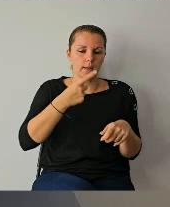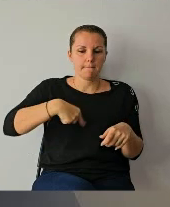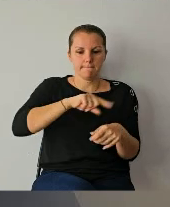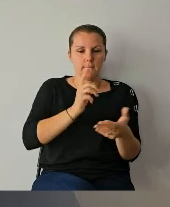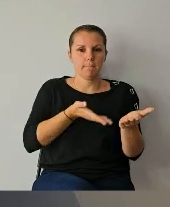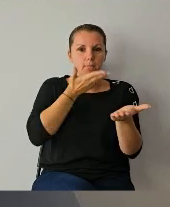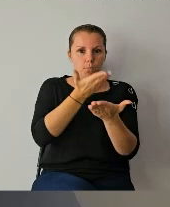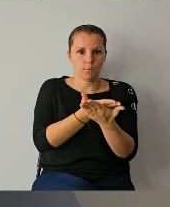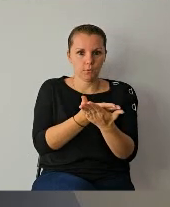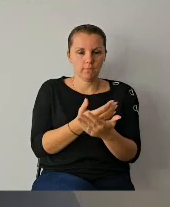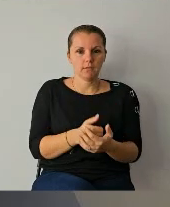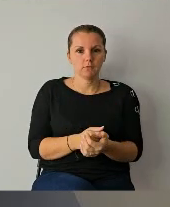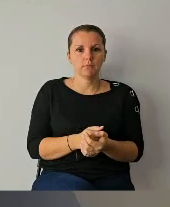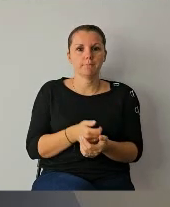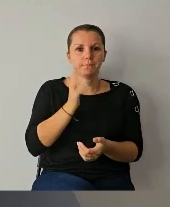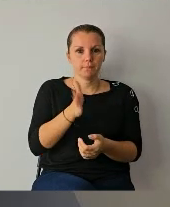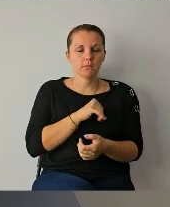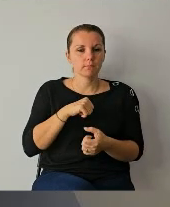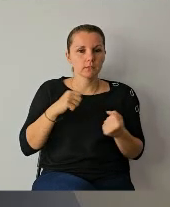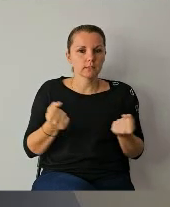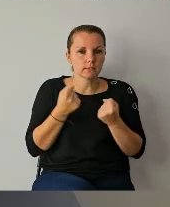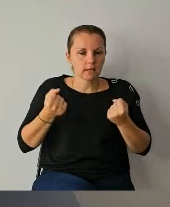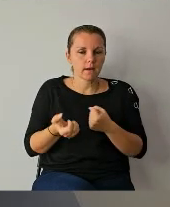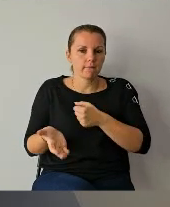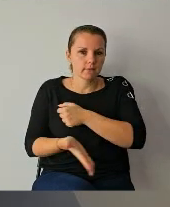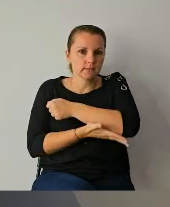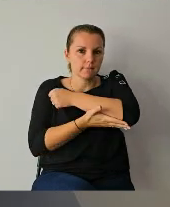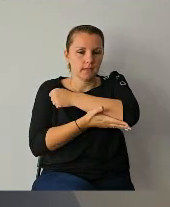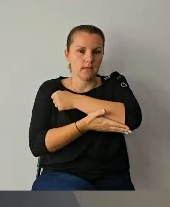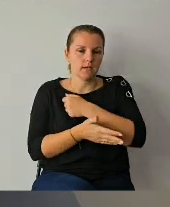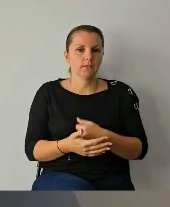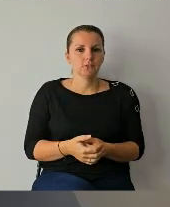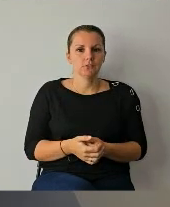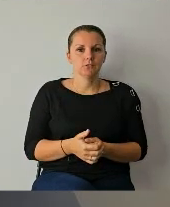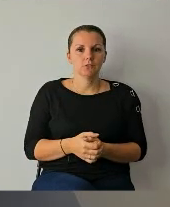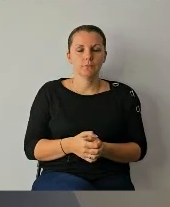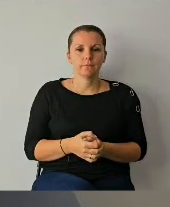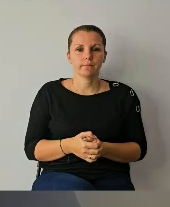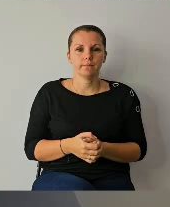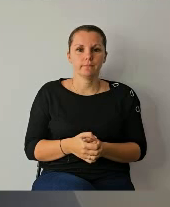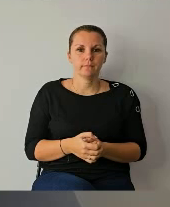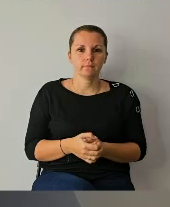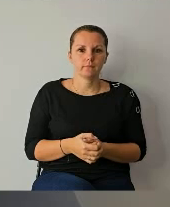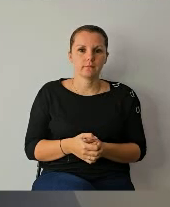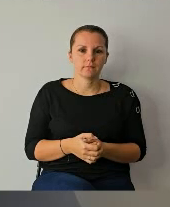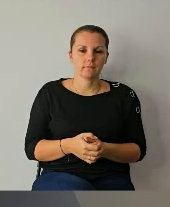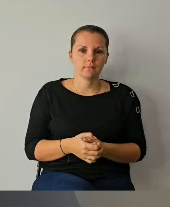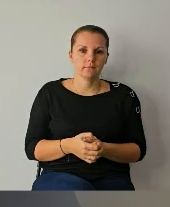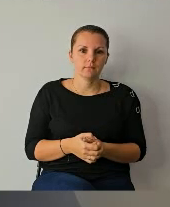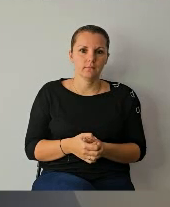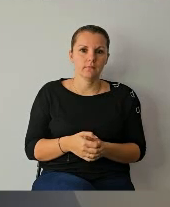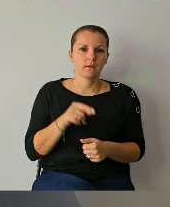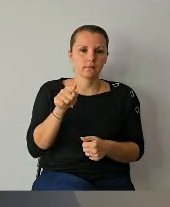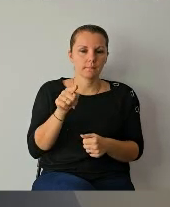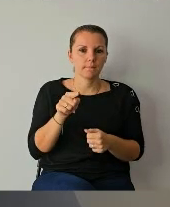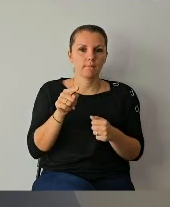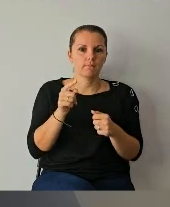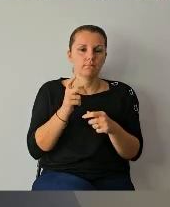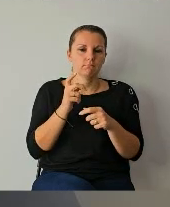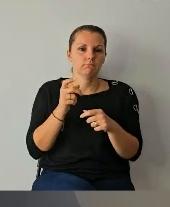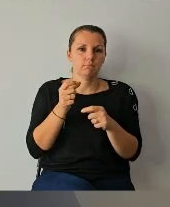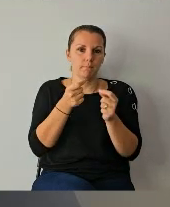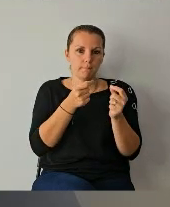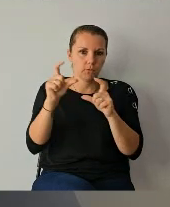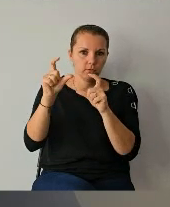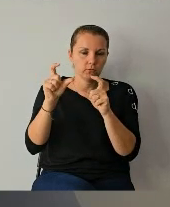zaproponowali i no będziemy się starać ich wspierać, tak jak powiedziałem, mimo tego, że te podwyżki, których proponujemy, to będą podwyżki